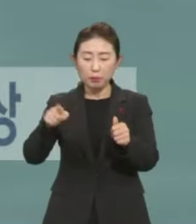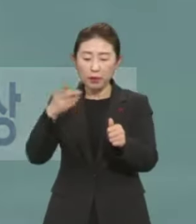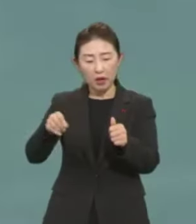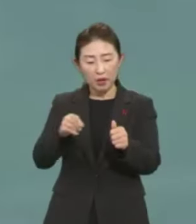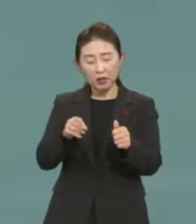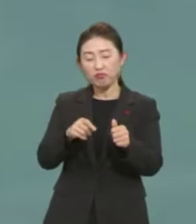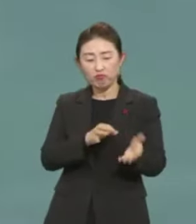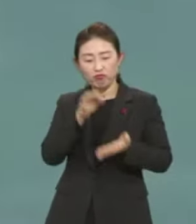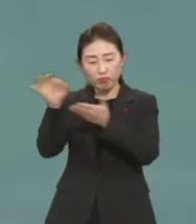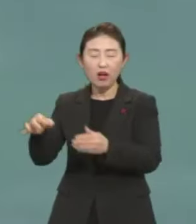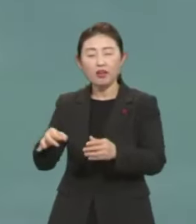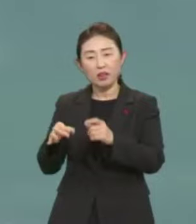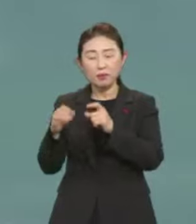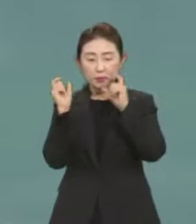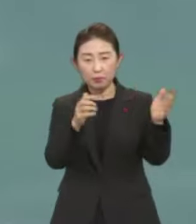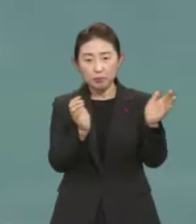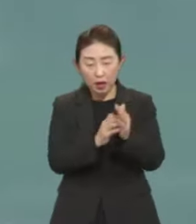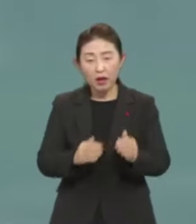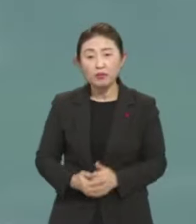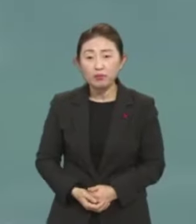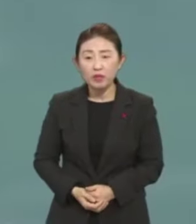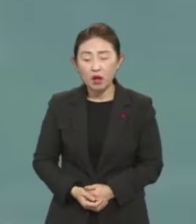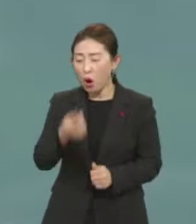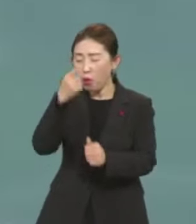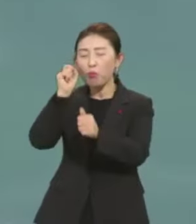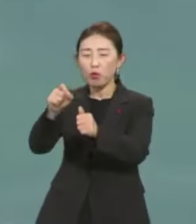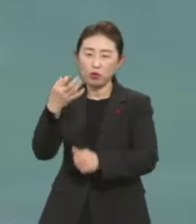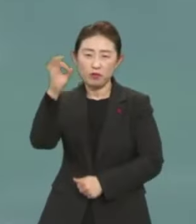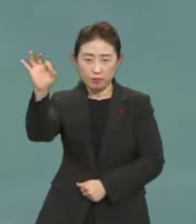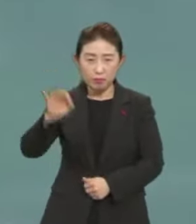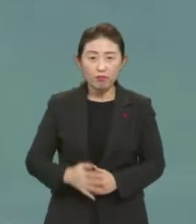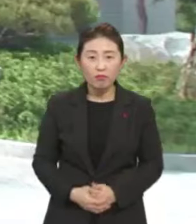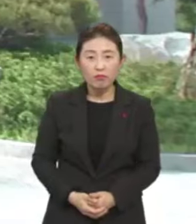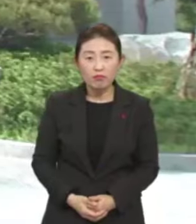발언이 모욕으로 인정돼 위자료 배상 책임이 있다고